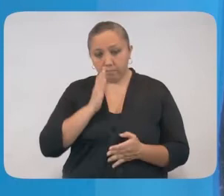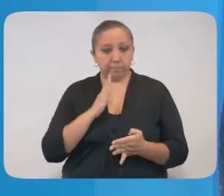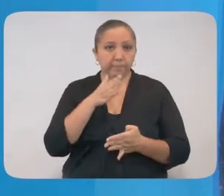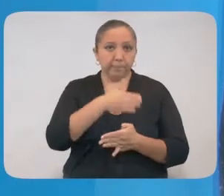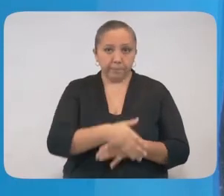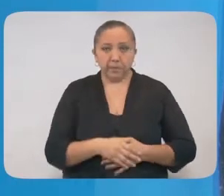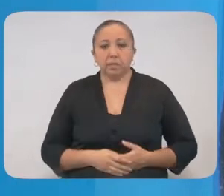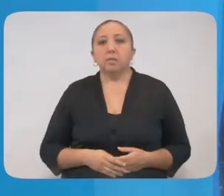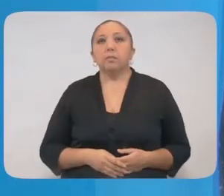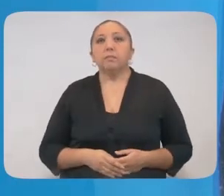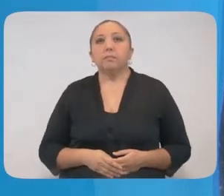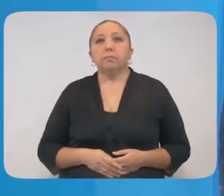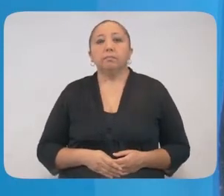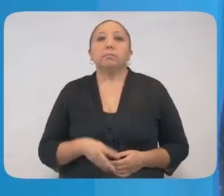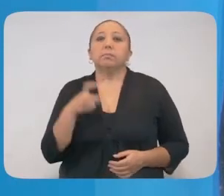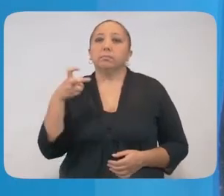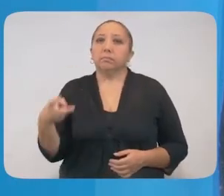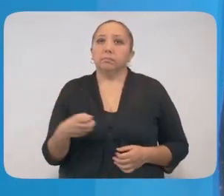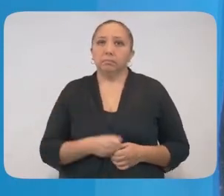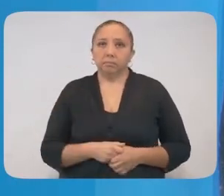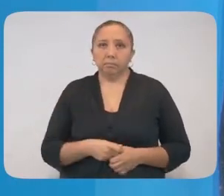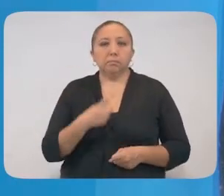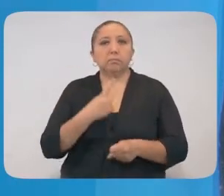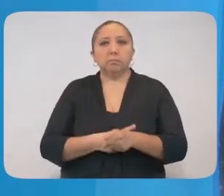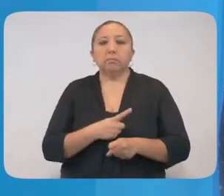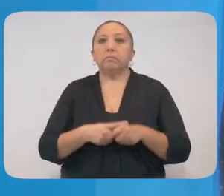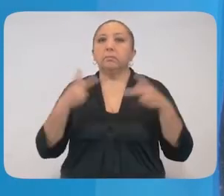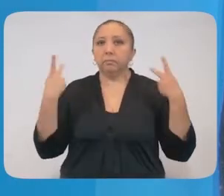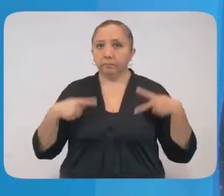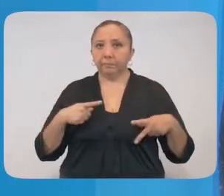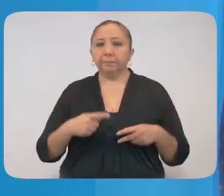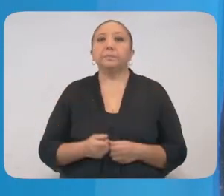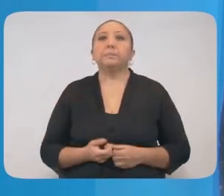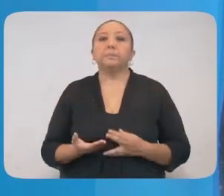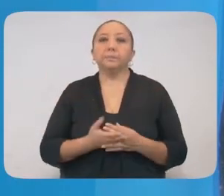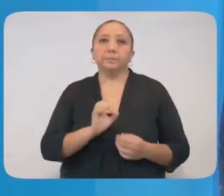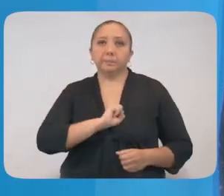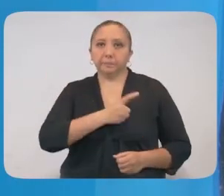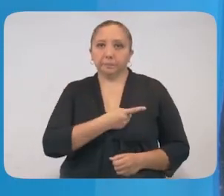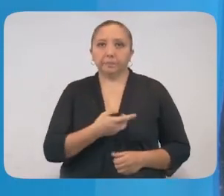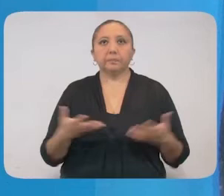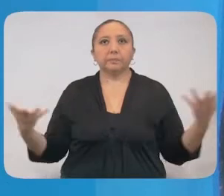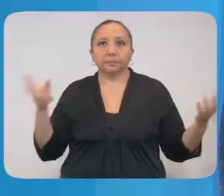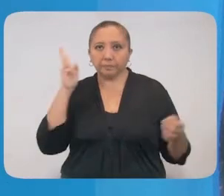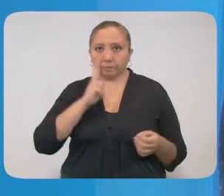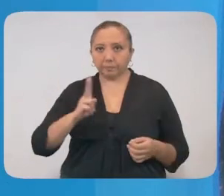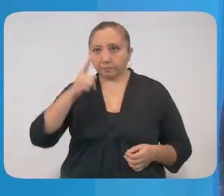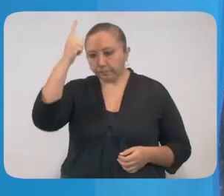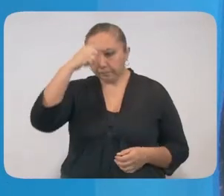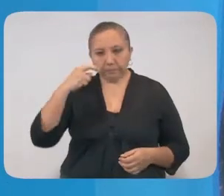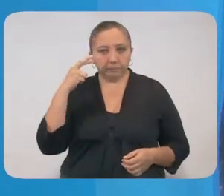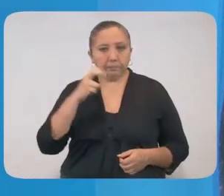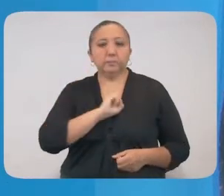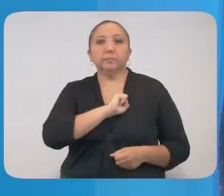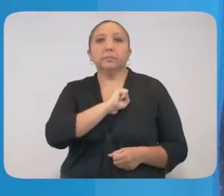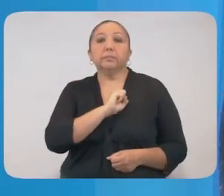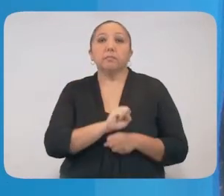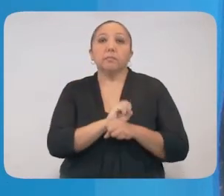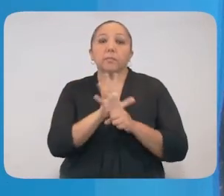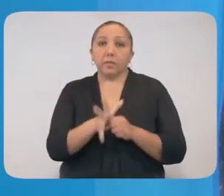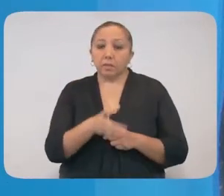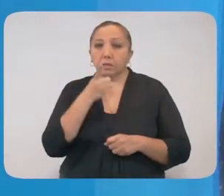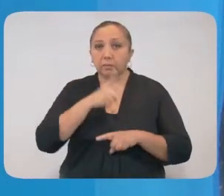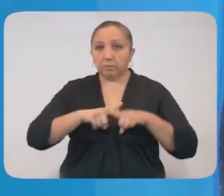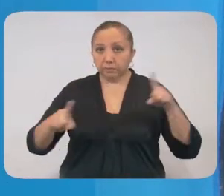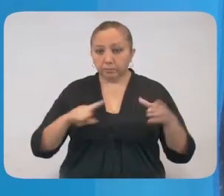yesal ichilu sol tzibil, le tubeta le meyahoba. Uyapta le meyahil. Chalu yilal, maupak ale kohanilo, yanu beikuntik ushotol ubinuk it bahal.